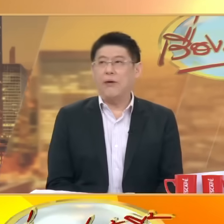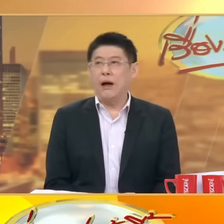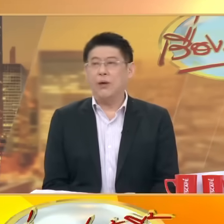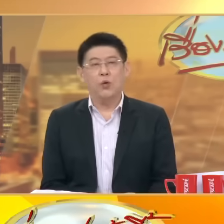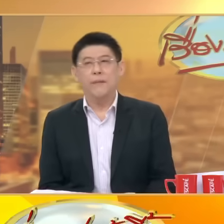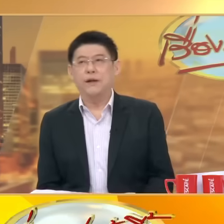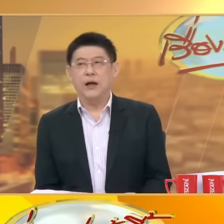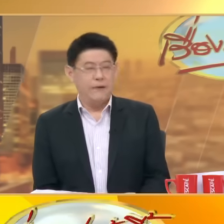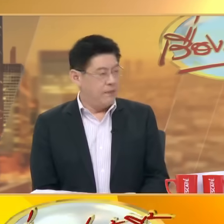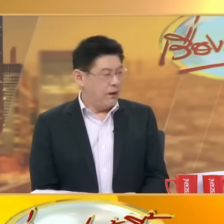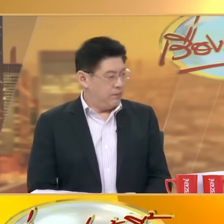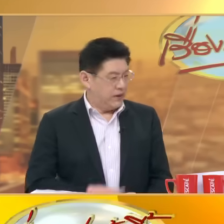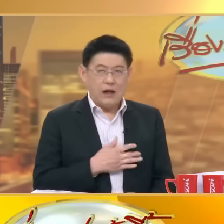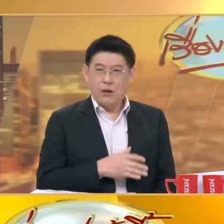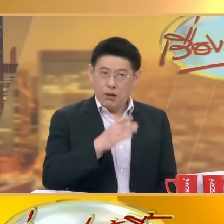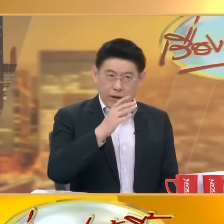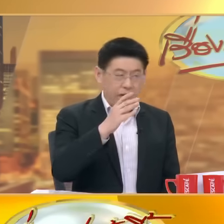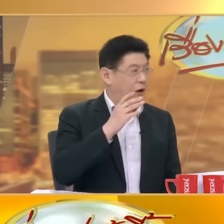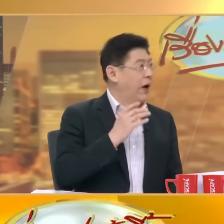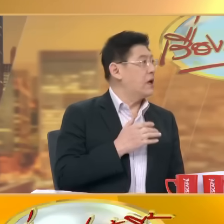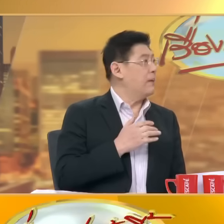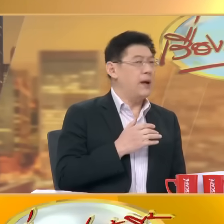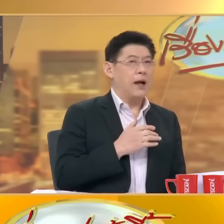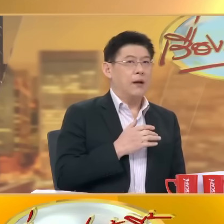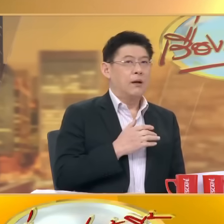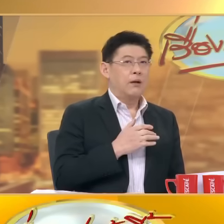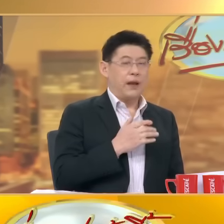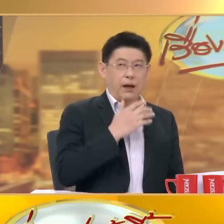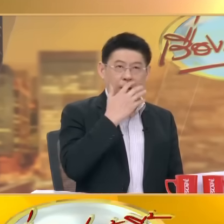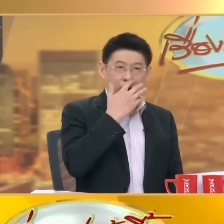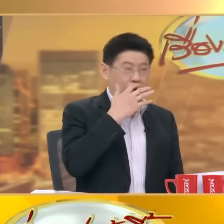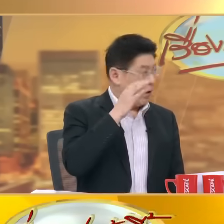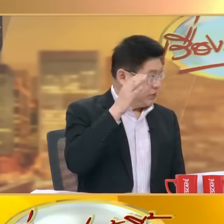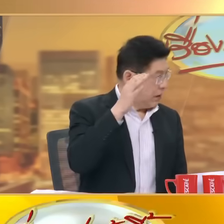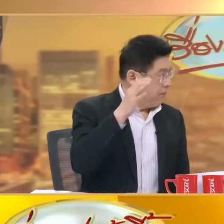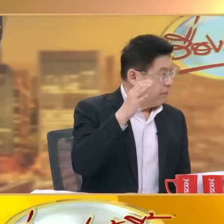กล่าวหาว่ารู้เห็นเป็นใจประธานก็บอกมากล่าวหาอย่างนี้ไม่ได้นี่ก่อนจะเริ่ม